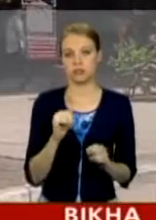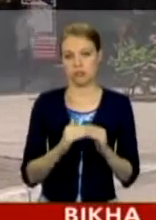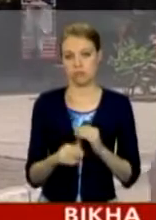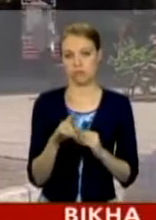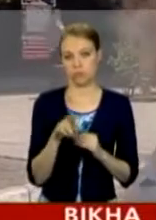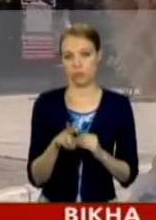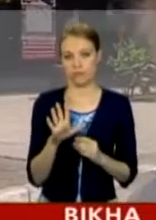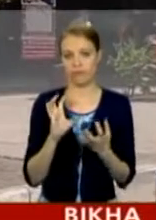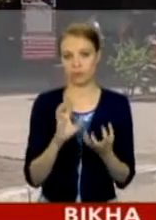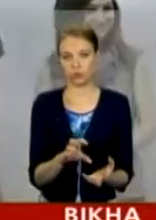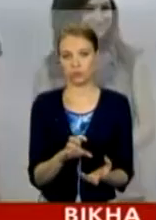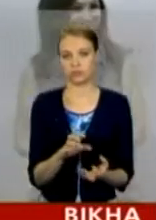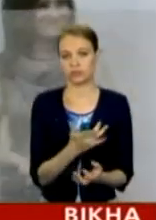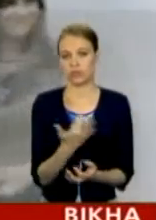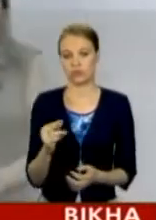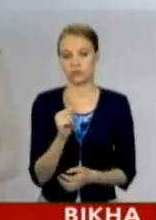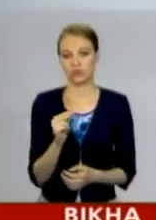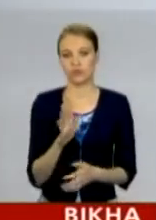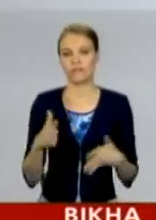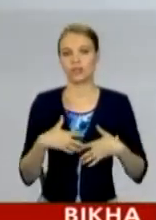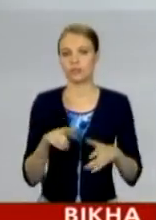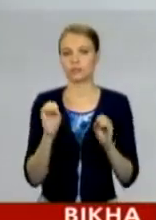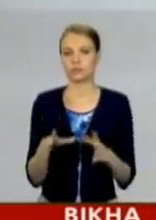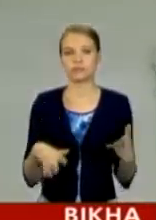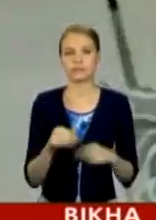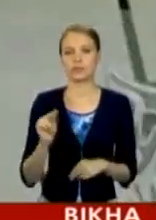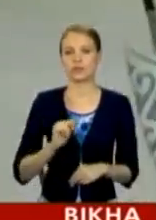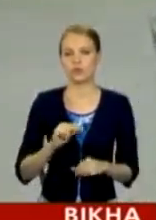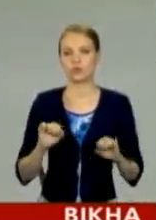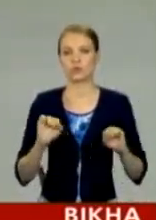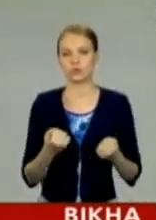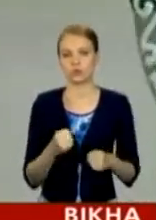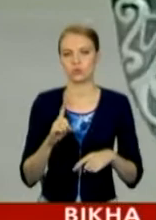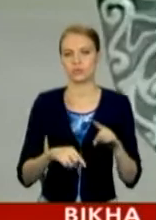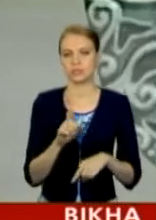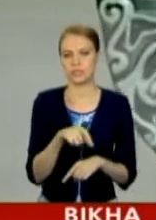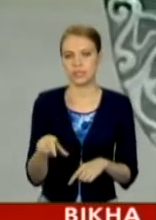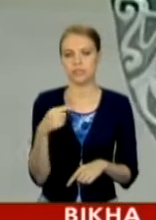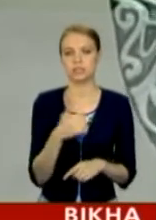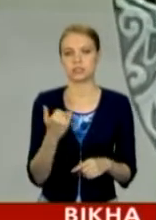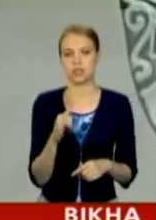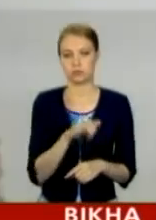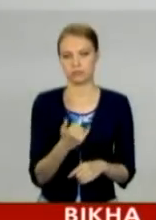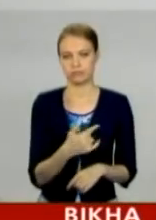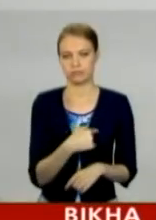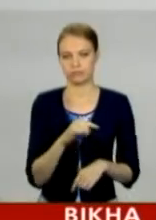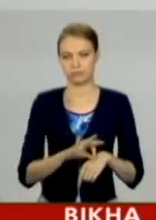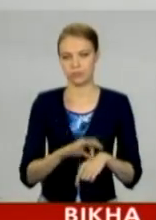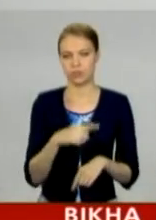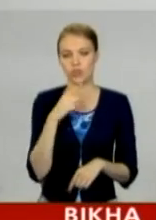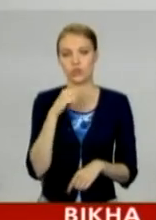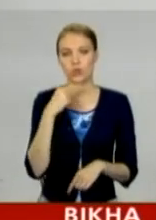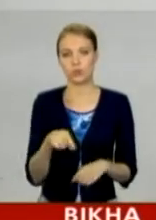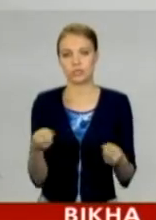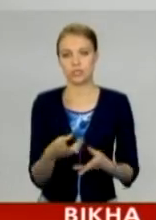автобусі кілька часов. У Криму вона покинула усе – роботу, друзів та рідних. Саме за них у Галини і болить душа. Каже,